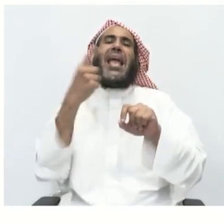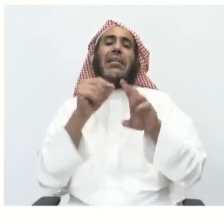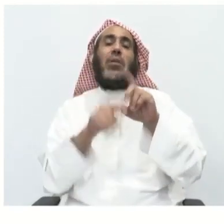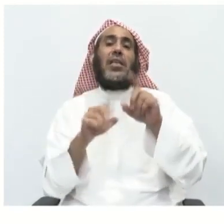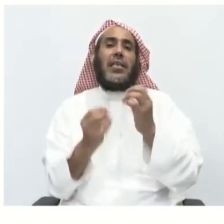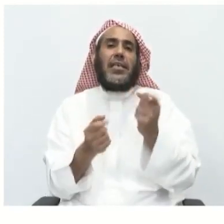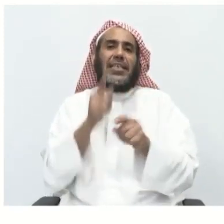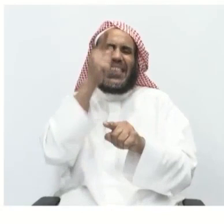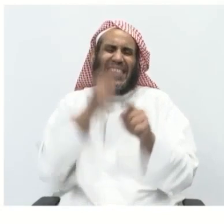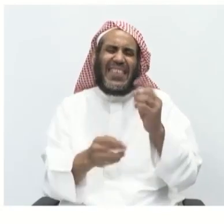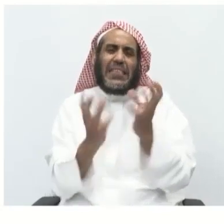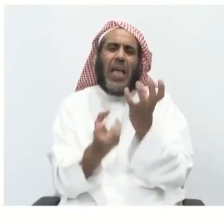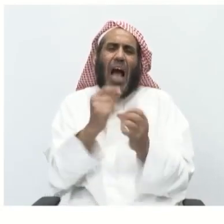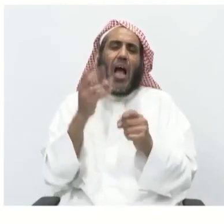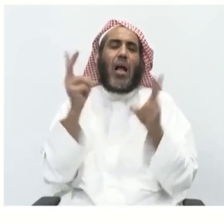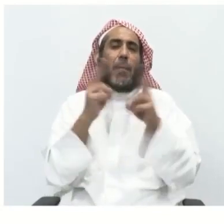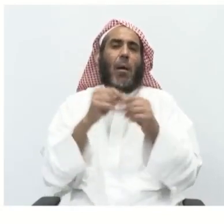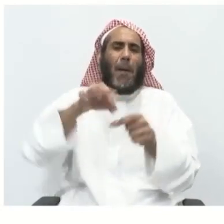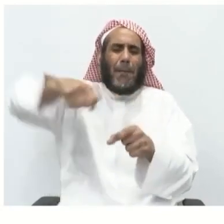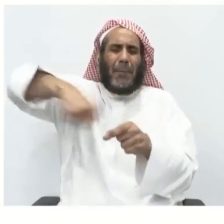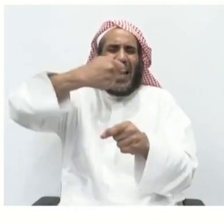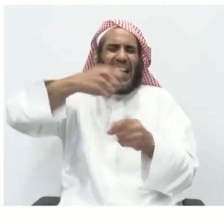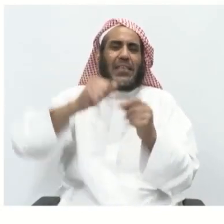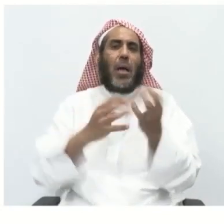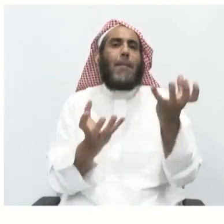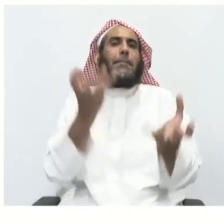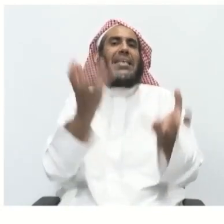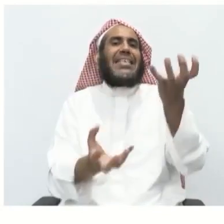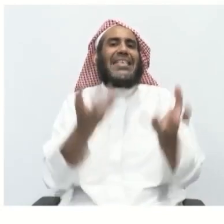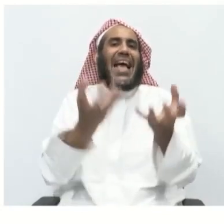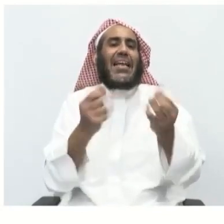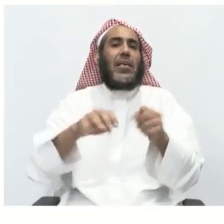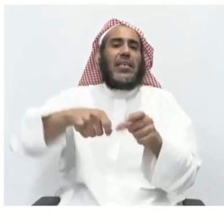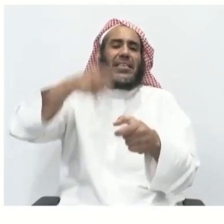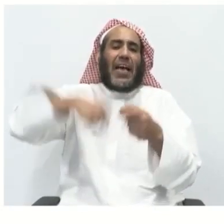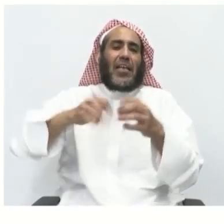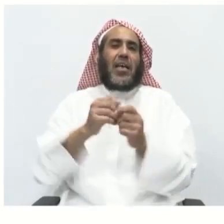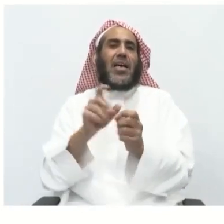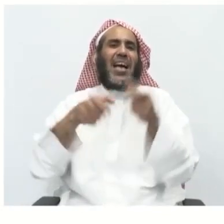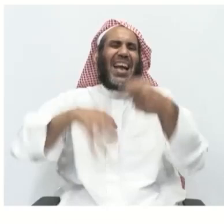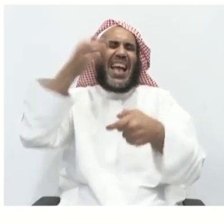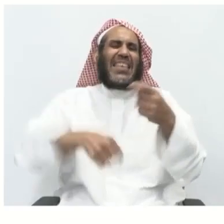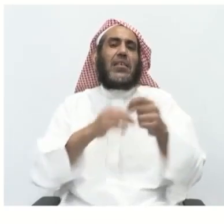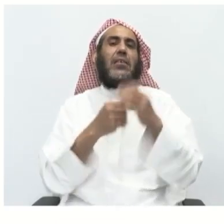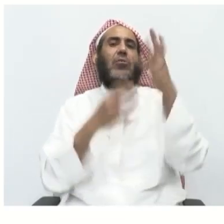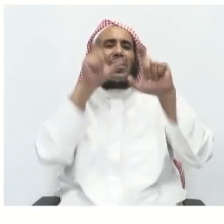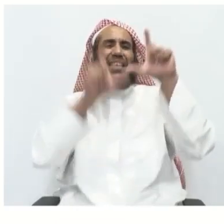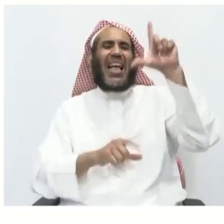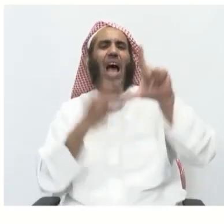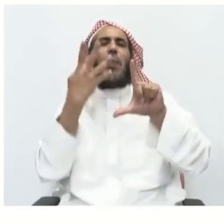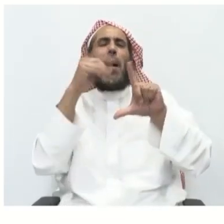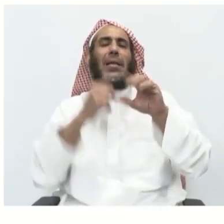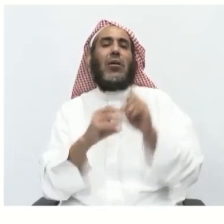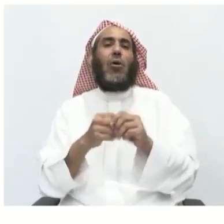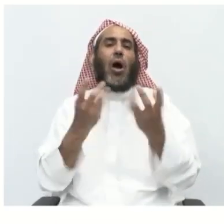سخان كهربائي ملقط لحمل الدوارق ميزان ساق تحريك كاس سعتها 400 ملي اوراق